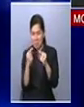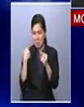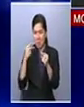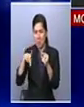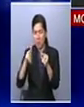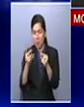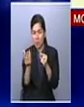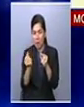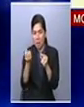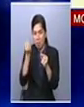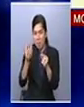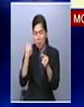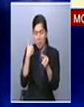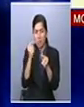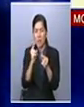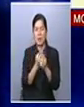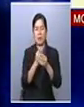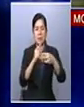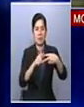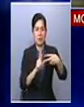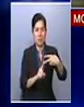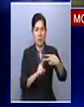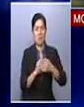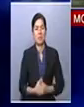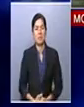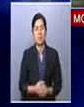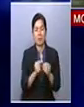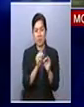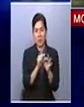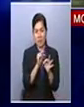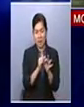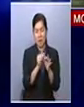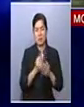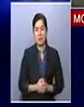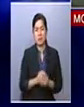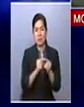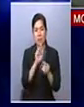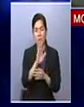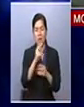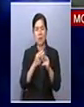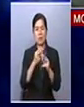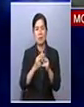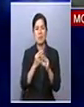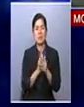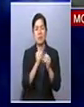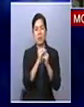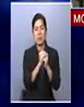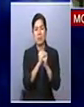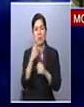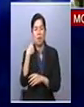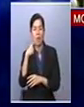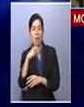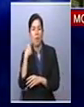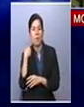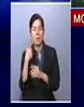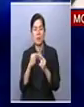ที่ดีที่สุดก็จะมีอยู่2ตัวนะครับก็คือ Bank of China ฮ่องกงนะฮะตัวนี้นี่ทาร์เก็ตอยู่ที่35